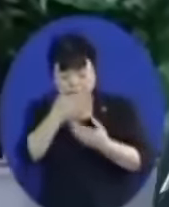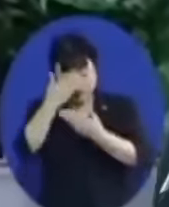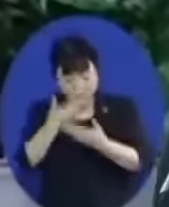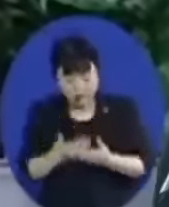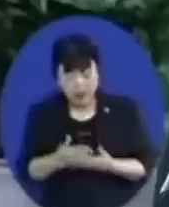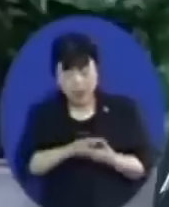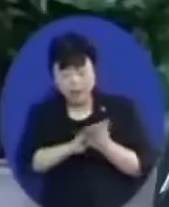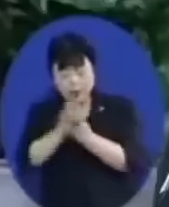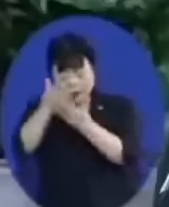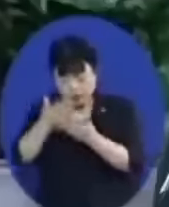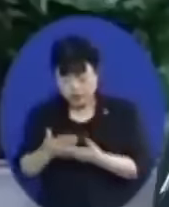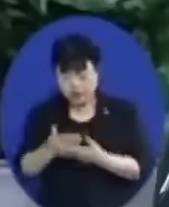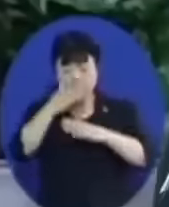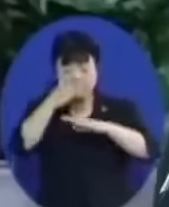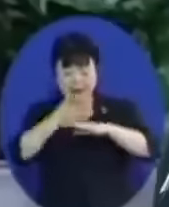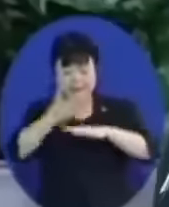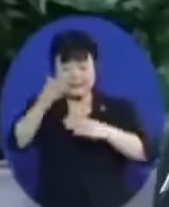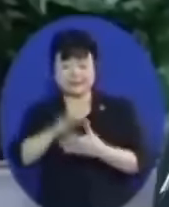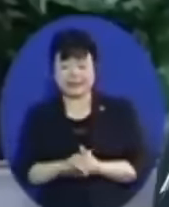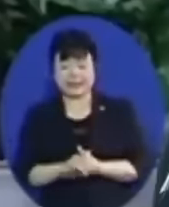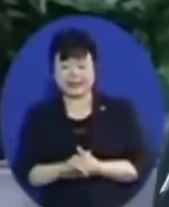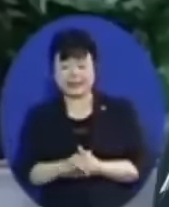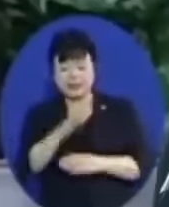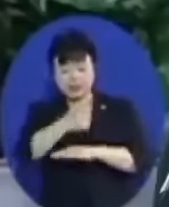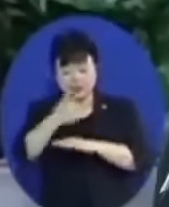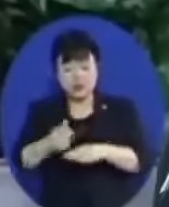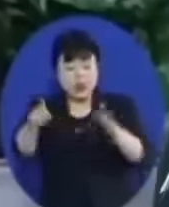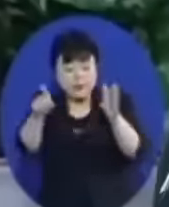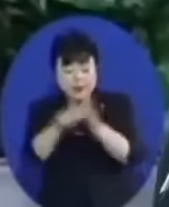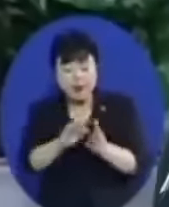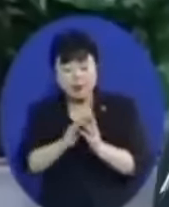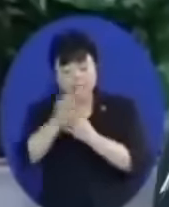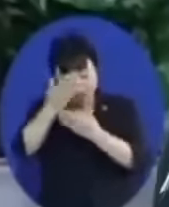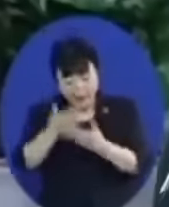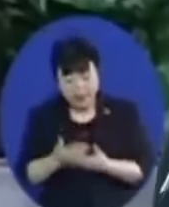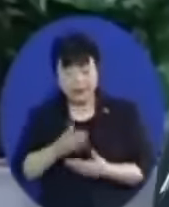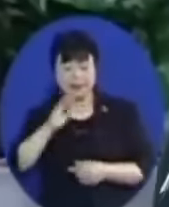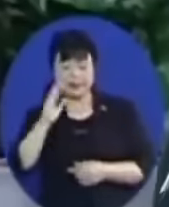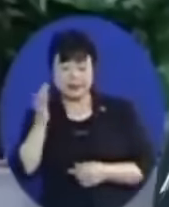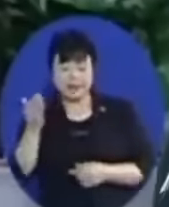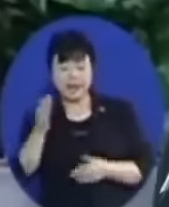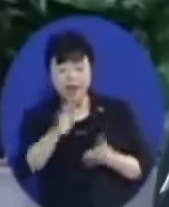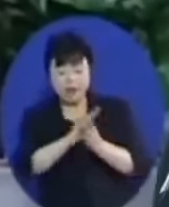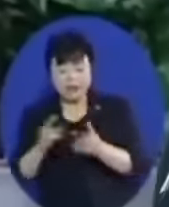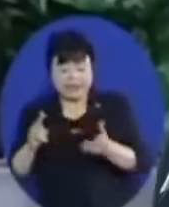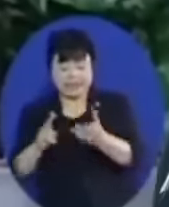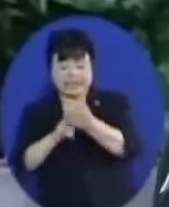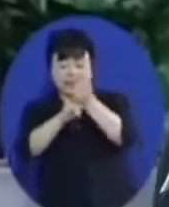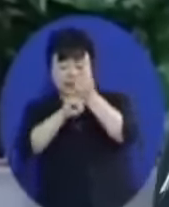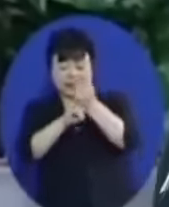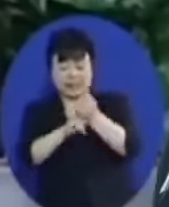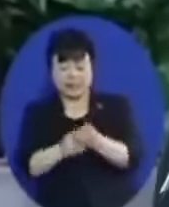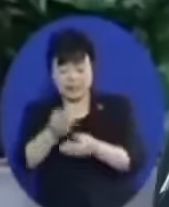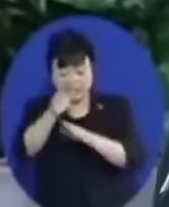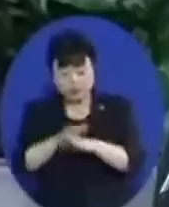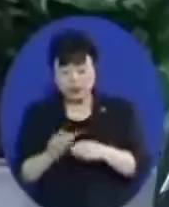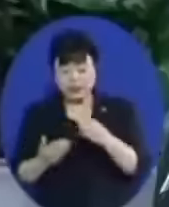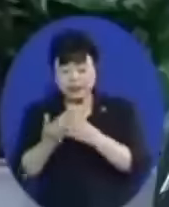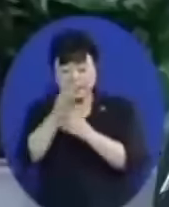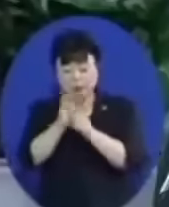얻도록 변화시켜 주심을 감사합니다. 그리스도의 신앙은 변화받는 신앙이니 변화의 기적이 모든 성도들에게